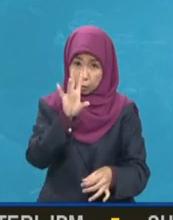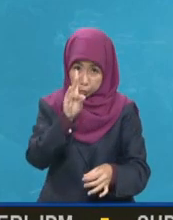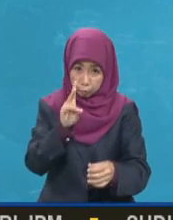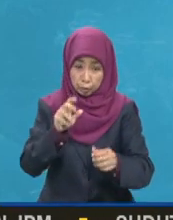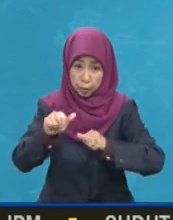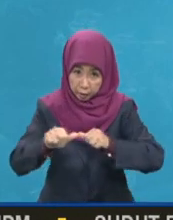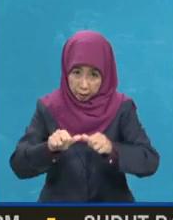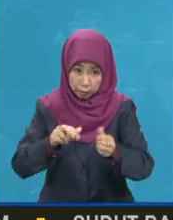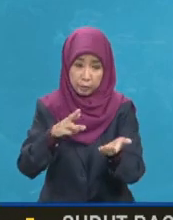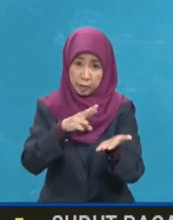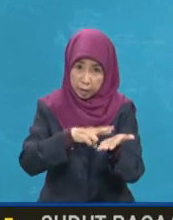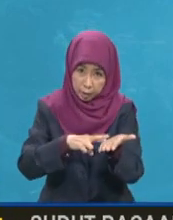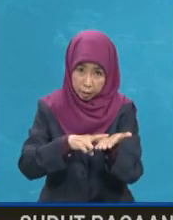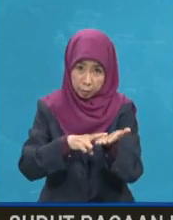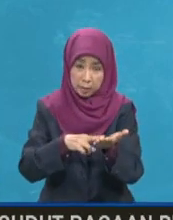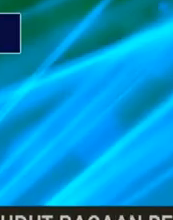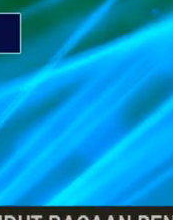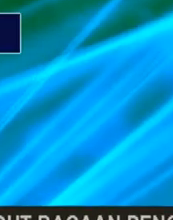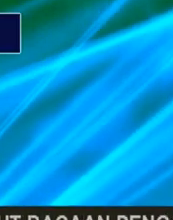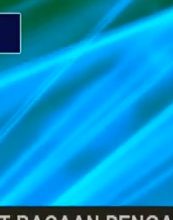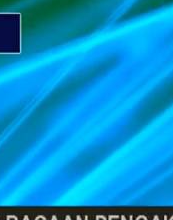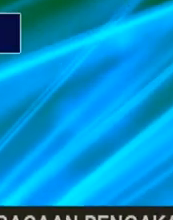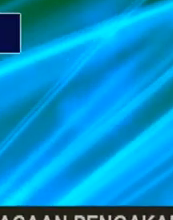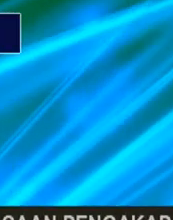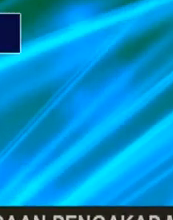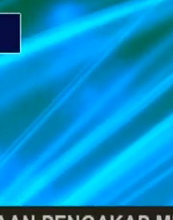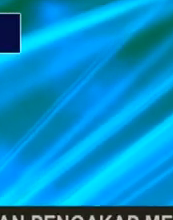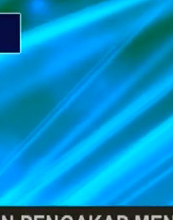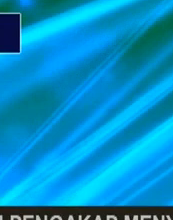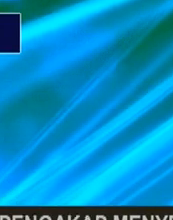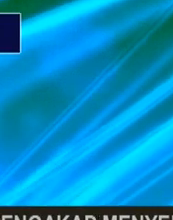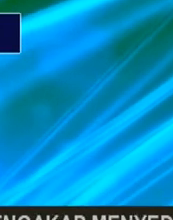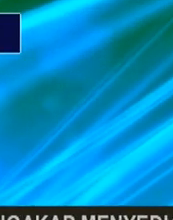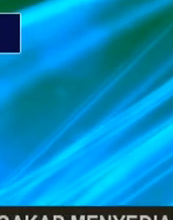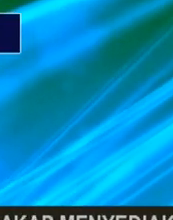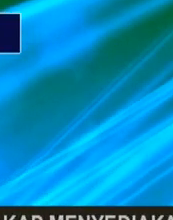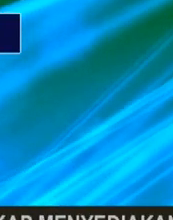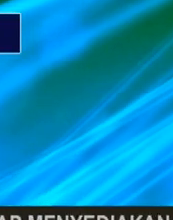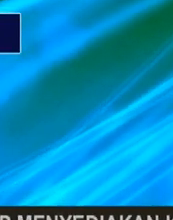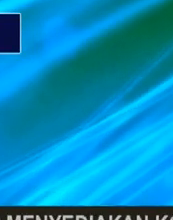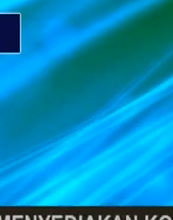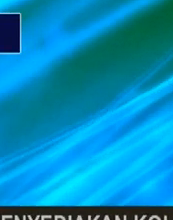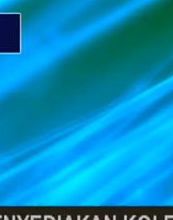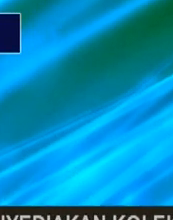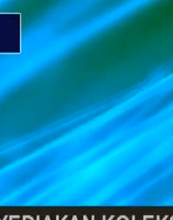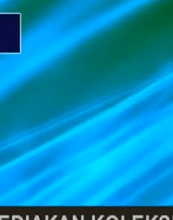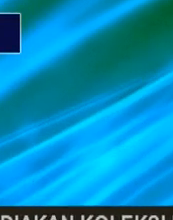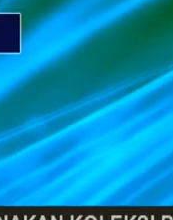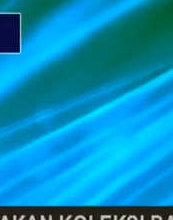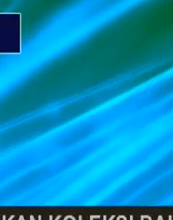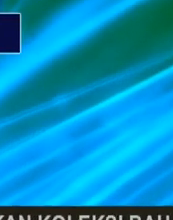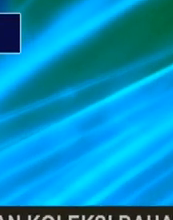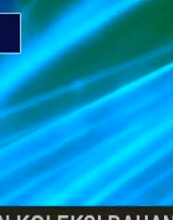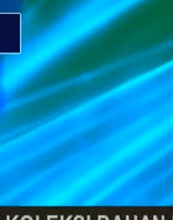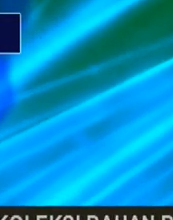aktif masih menerima rawatan di pusat pengasingan kebangsaan sementara itu jumlah keseluruhan cash kekal